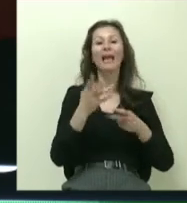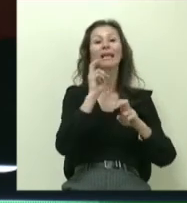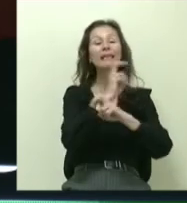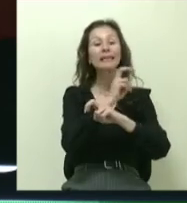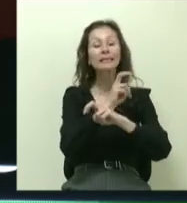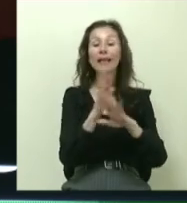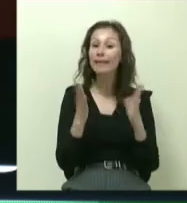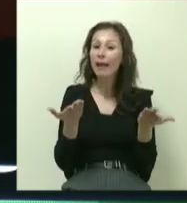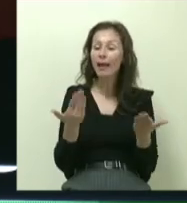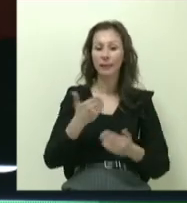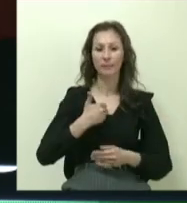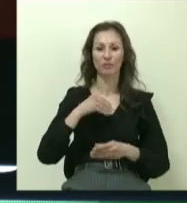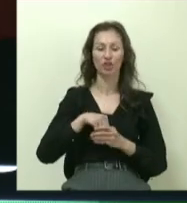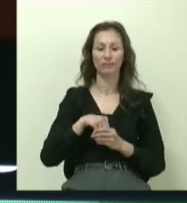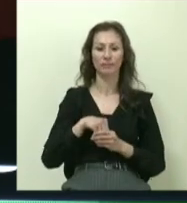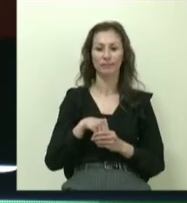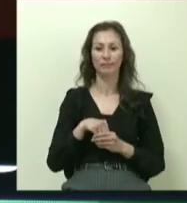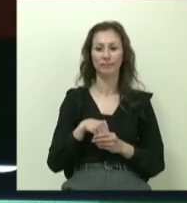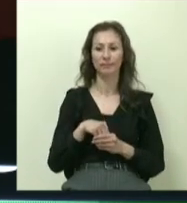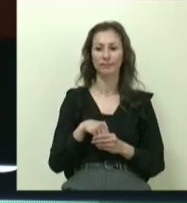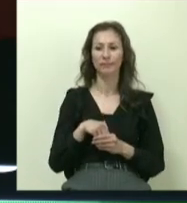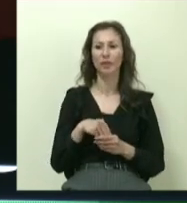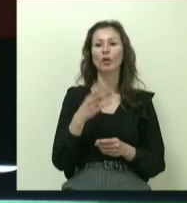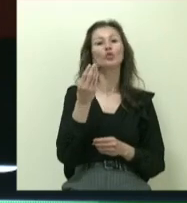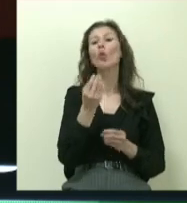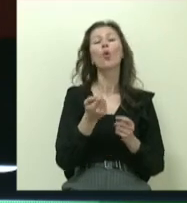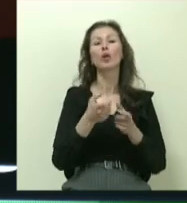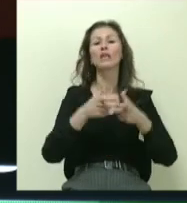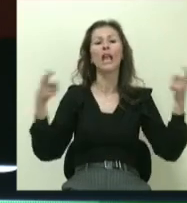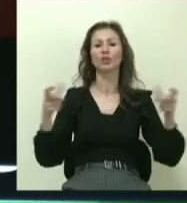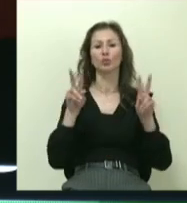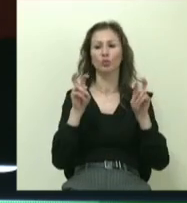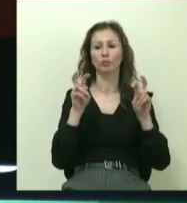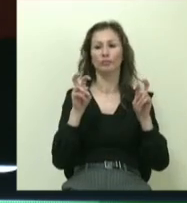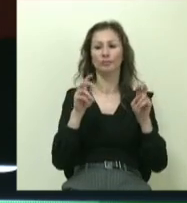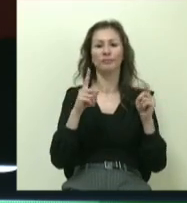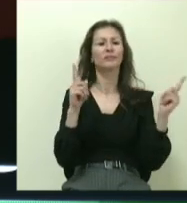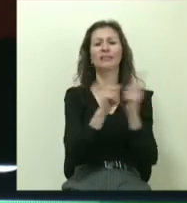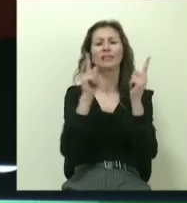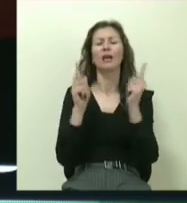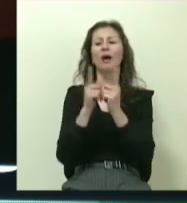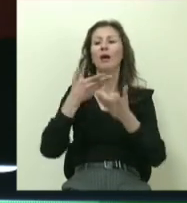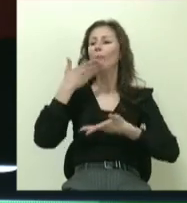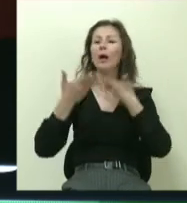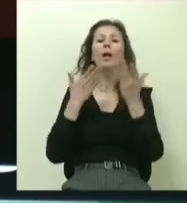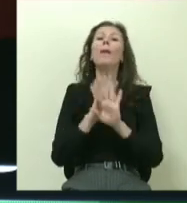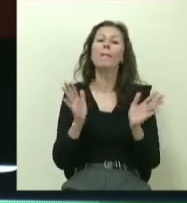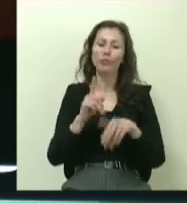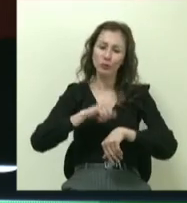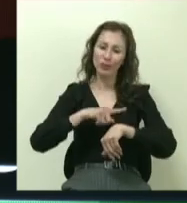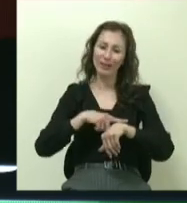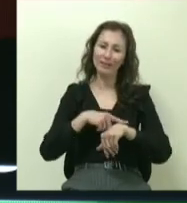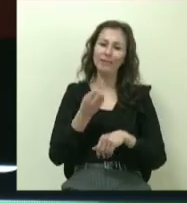nelerdir bizim için çok geniş bir konu hepsinden bahsedemeyecek bahsedemem Çünkü